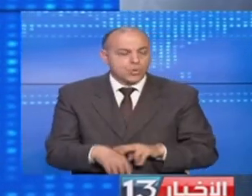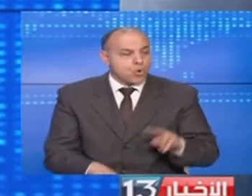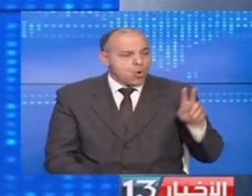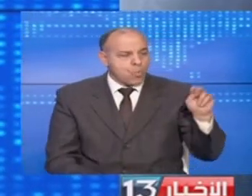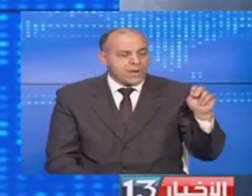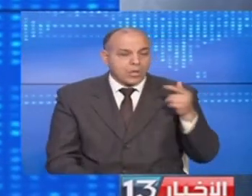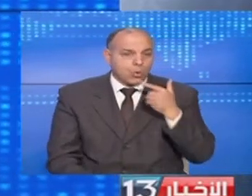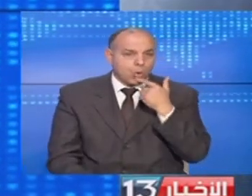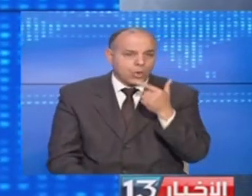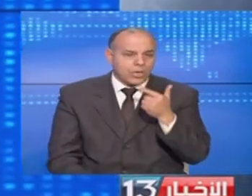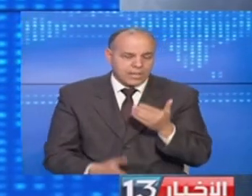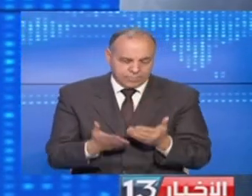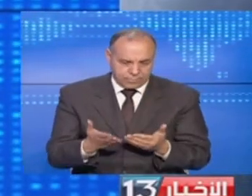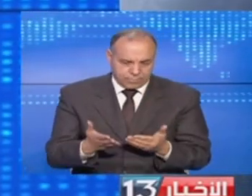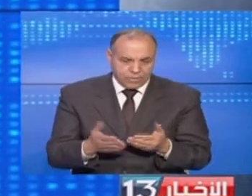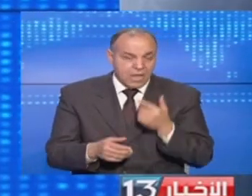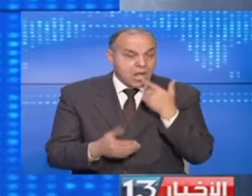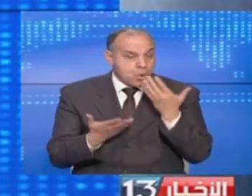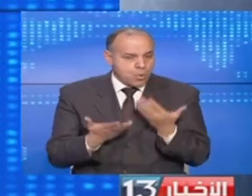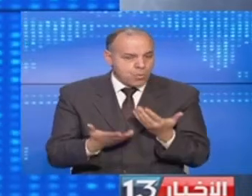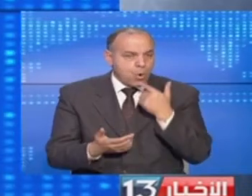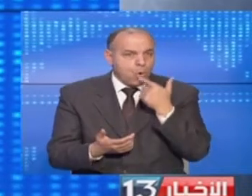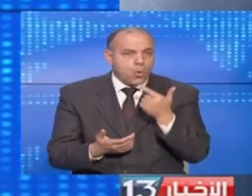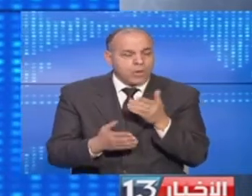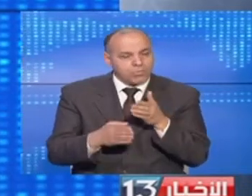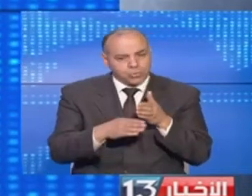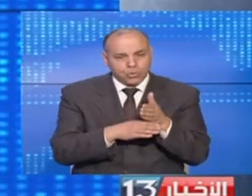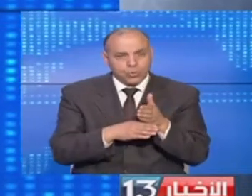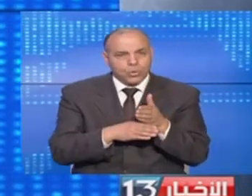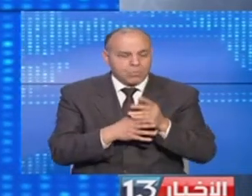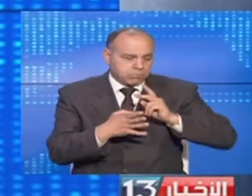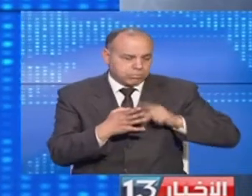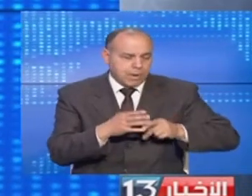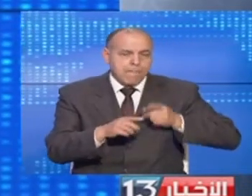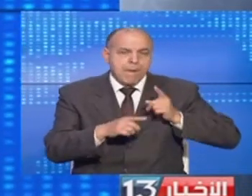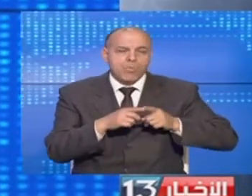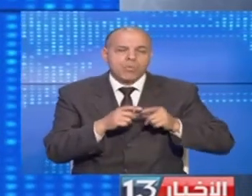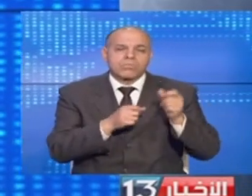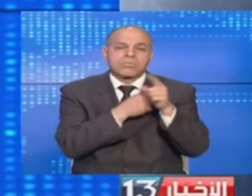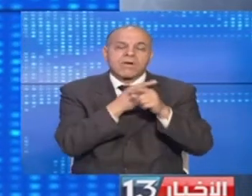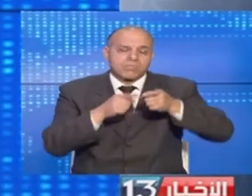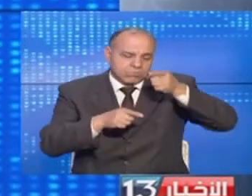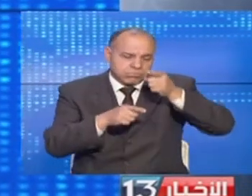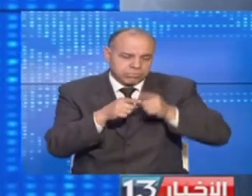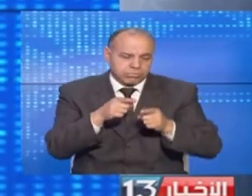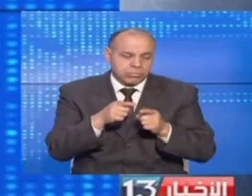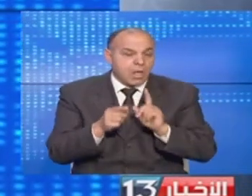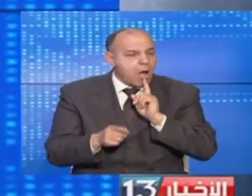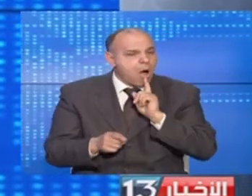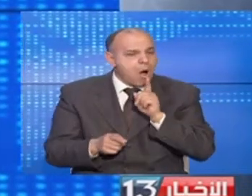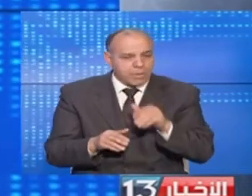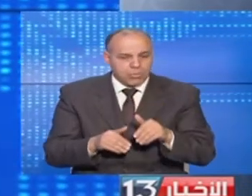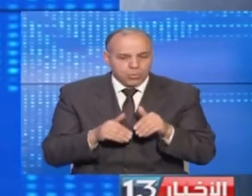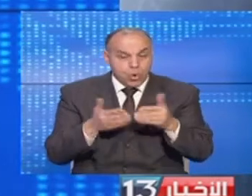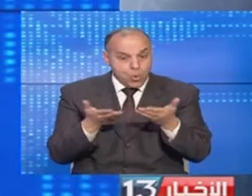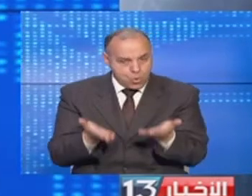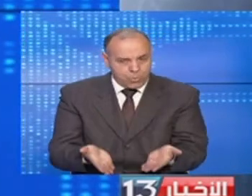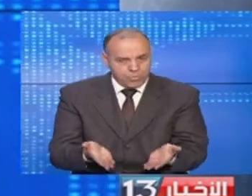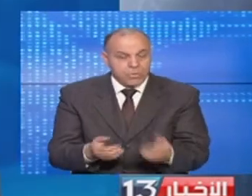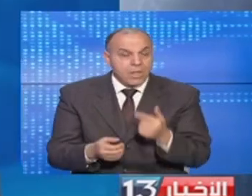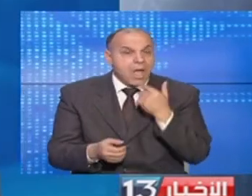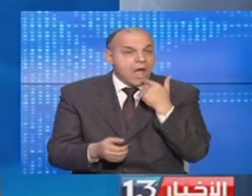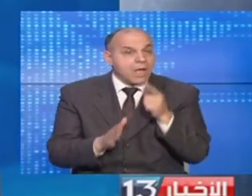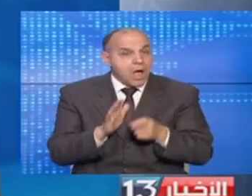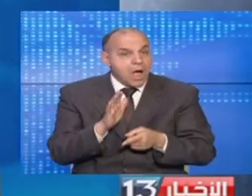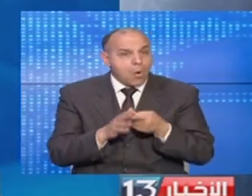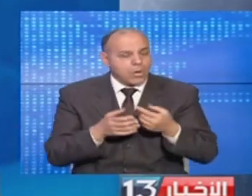للامم المتحده انطونيو جوتيريس اليوم بدخول معاهده حظر الاسلحه النوويه حيز النفاذ اليوم وهي